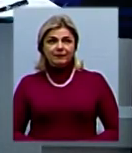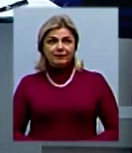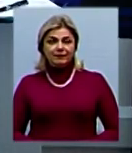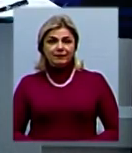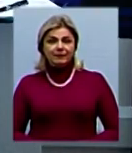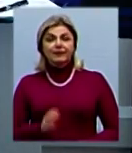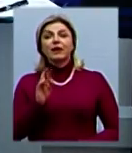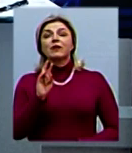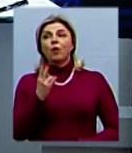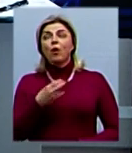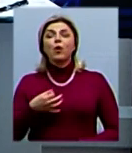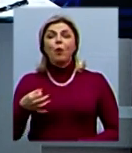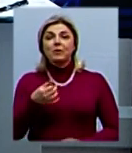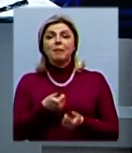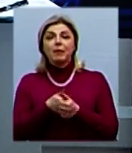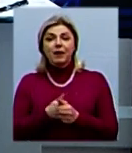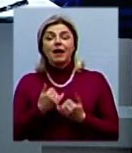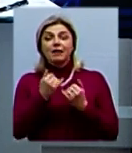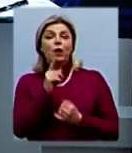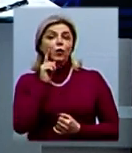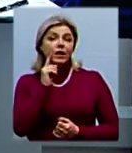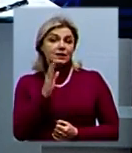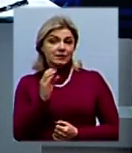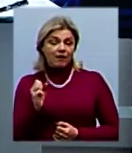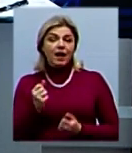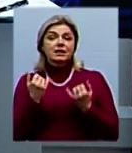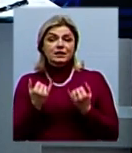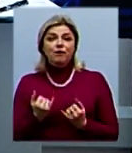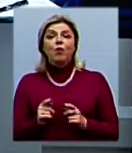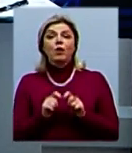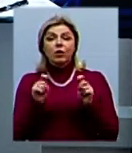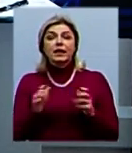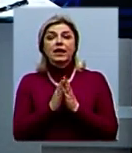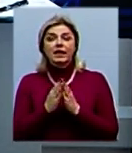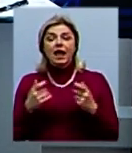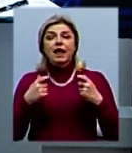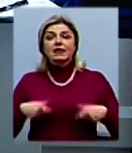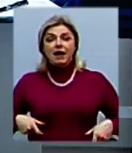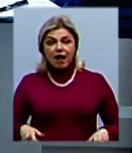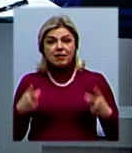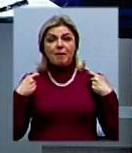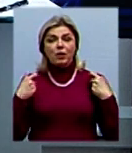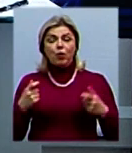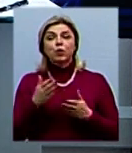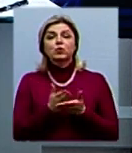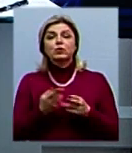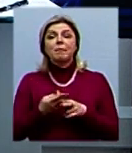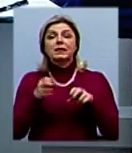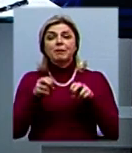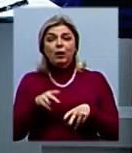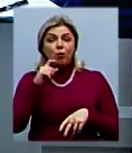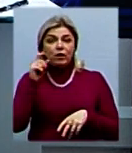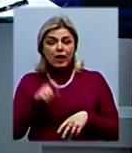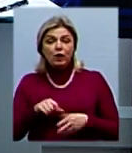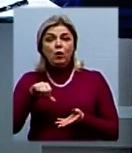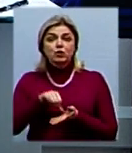У Миколаївській обласній бібліотеці для юнацтва сьогодні презентували книгу генерал-майора Служби безпеки України, учасника